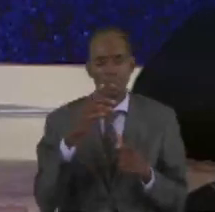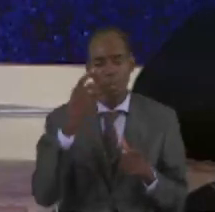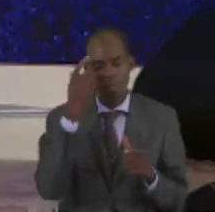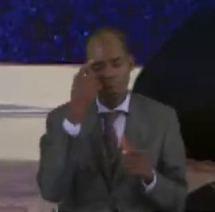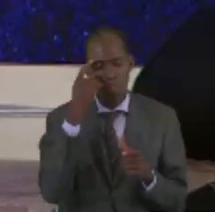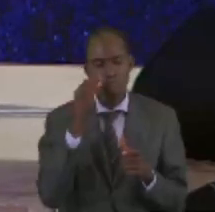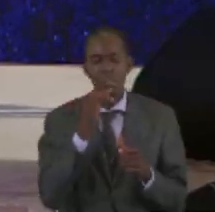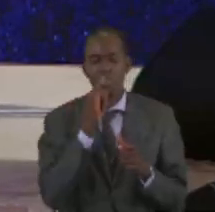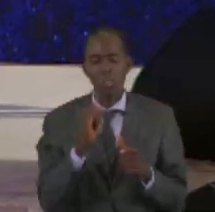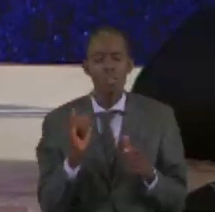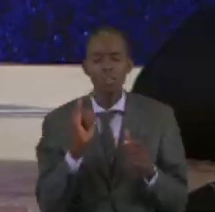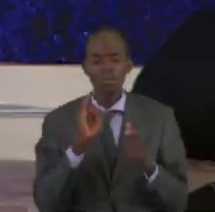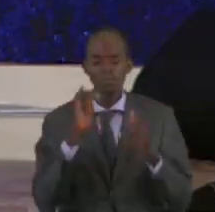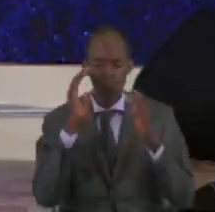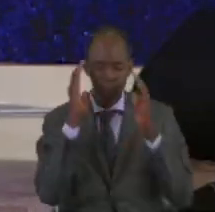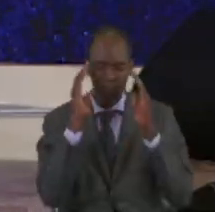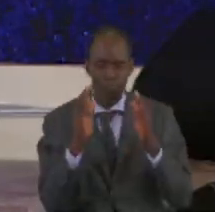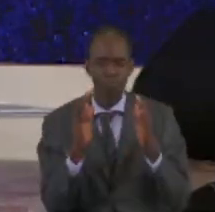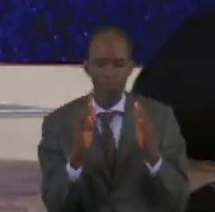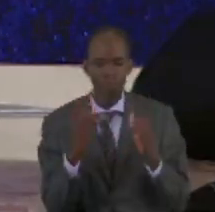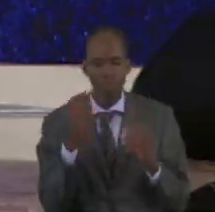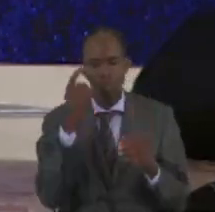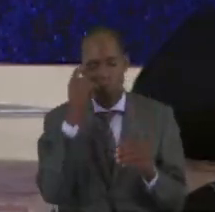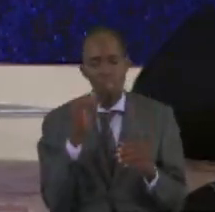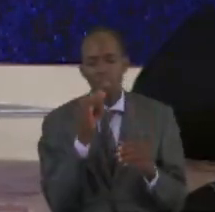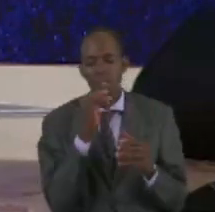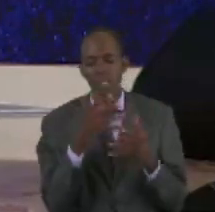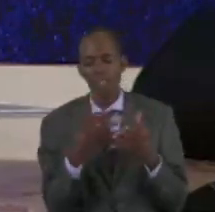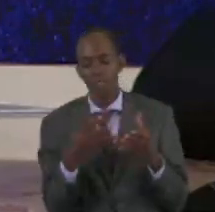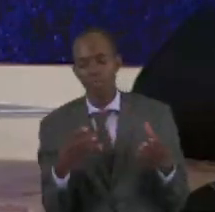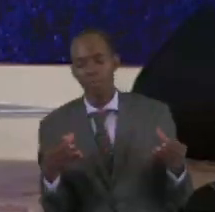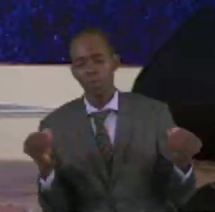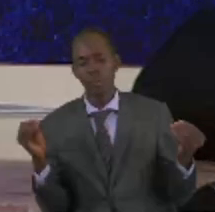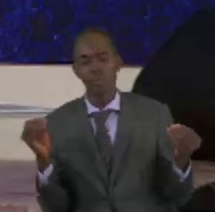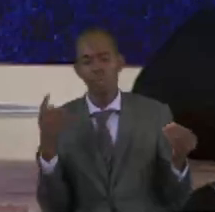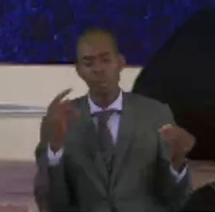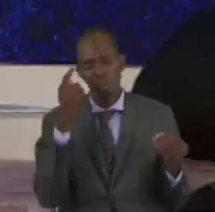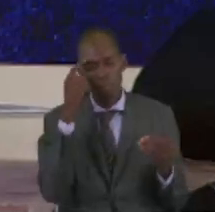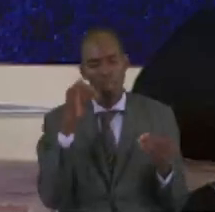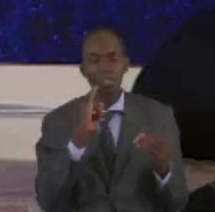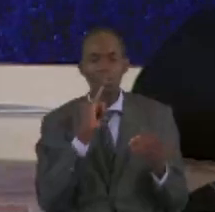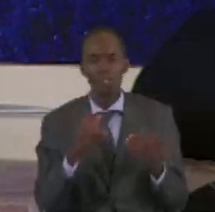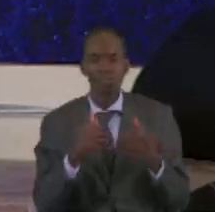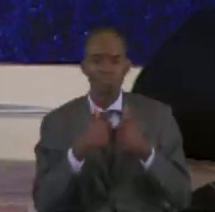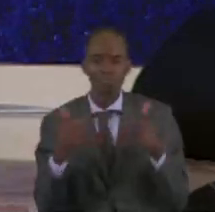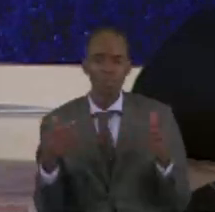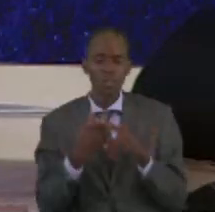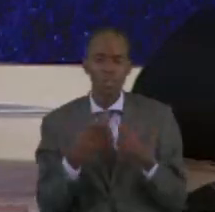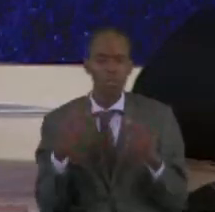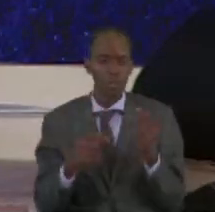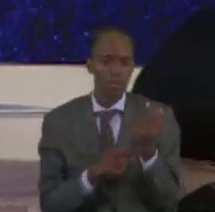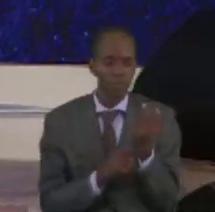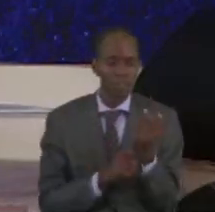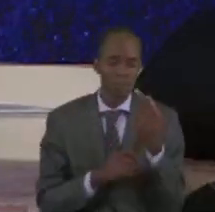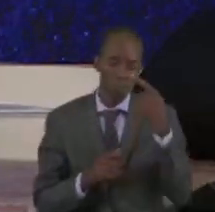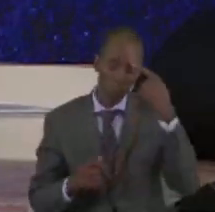leur cœur, leur esprit est séparé, jusqu'à ce que leur esprit soit séparé, dissocié de la